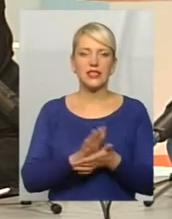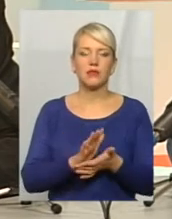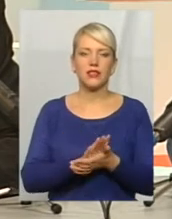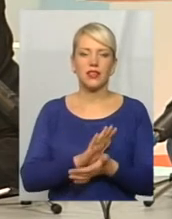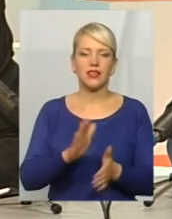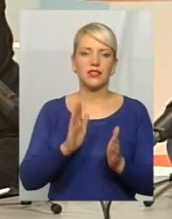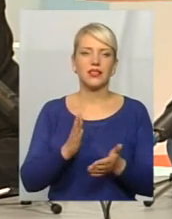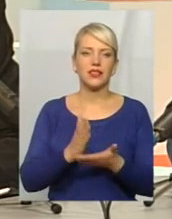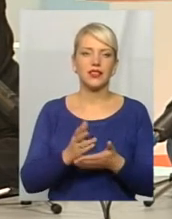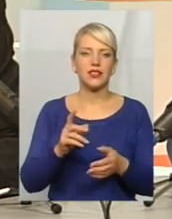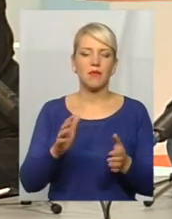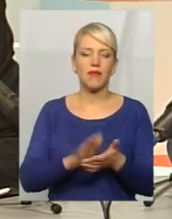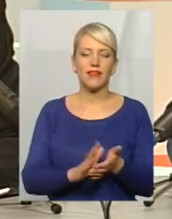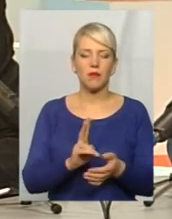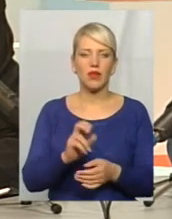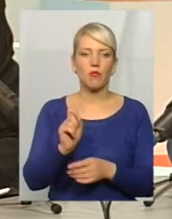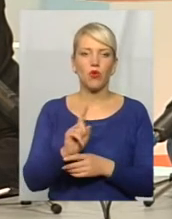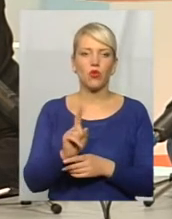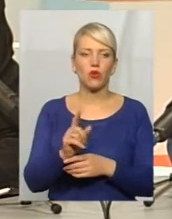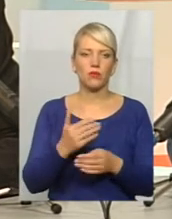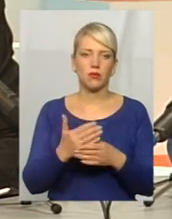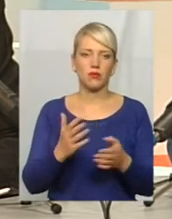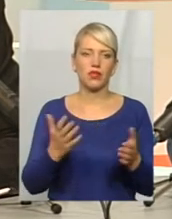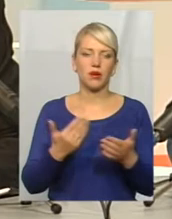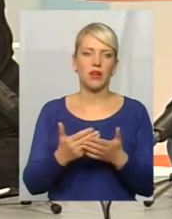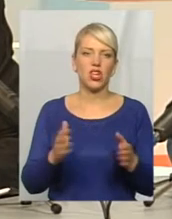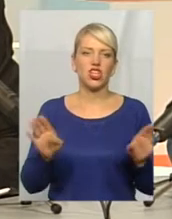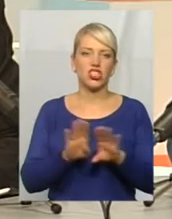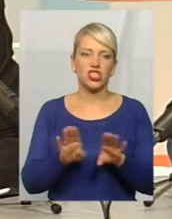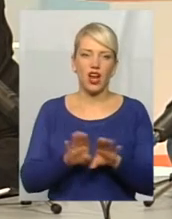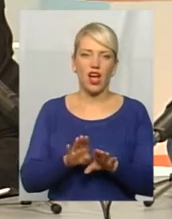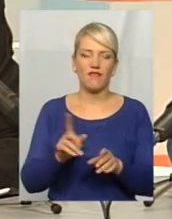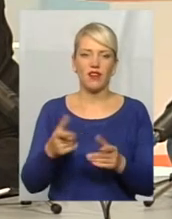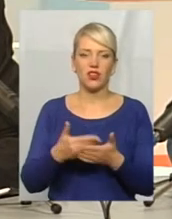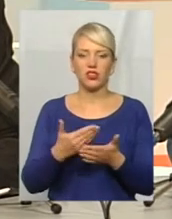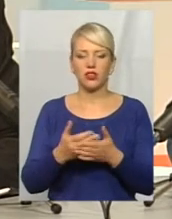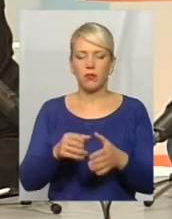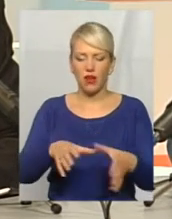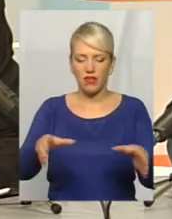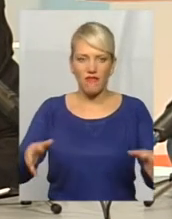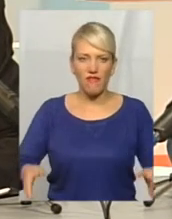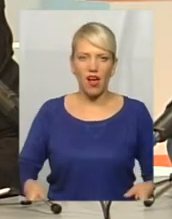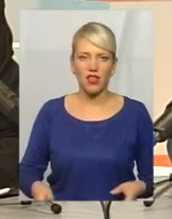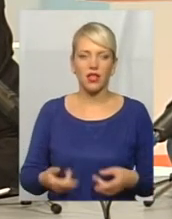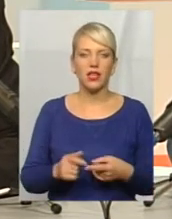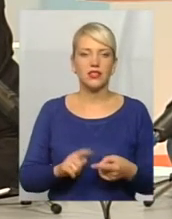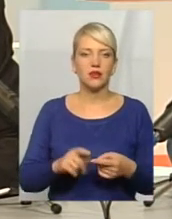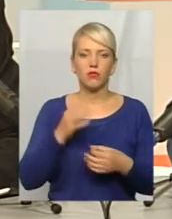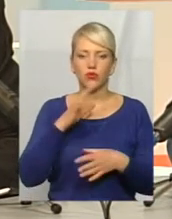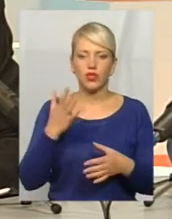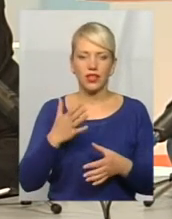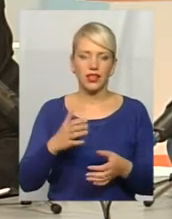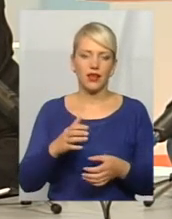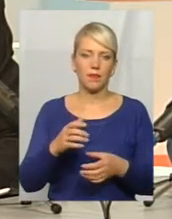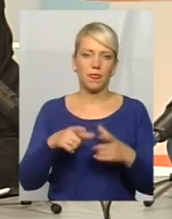тільки тим сміттям, яке воно йде по нормі, так, якісь шафи, там, ванни, щось велике, яке не входить в сміттєвоз. Це будь-яке листя,